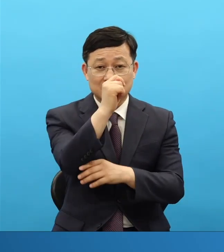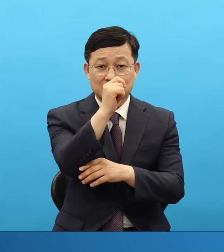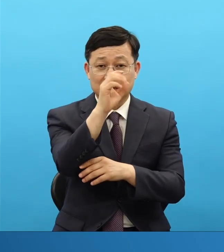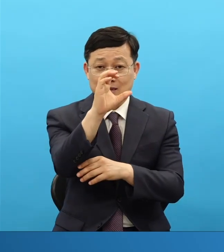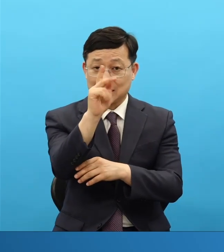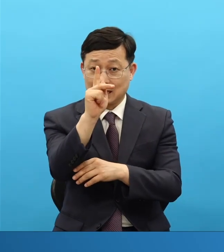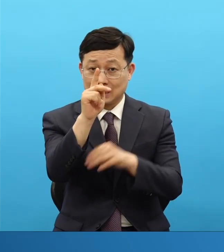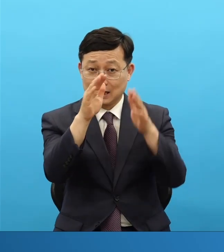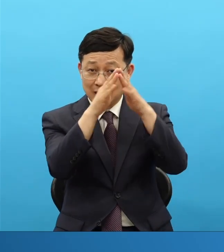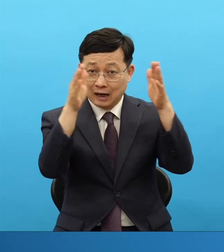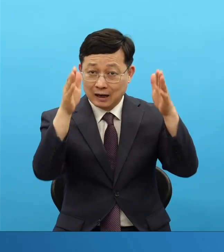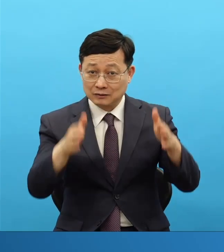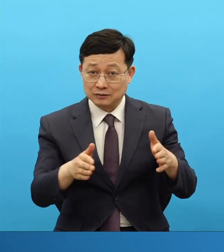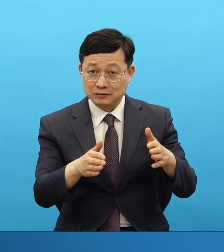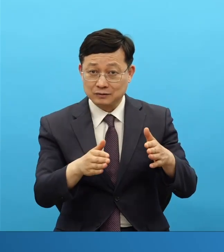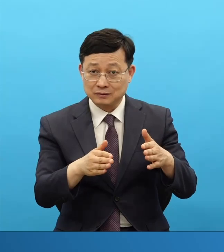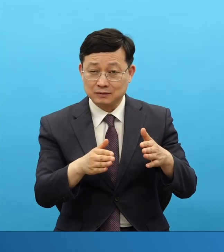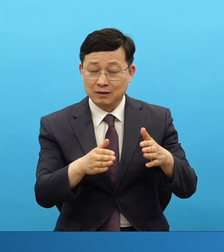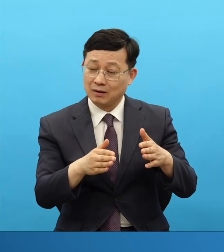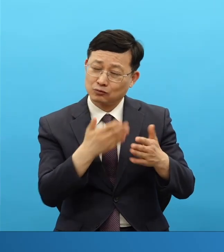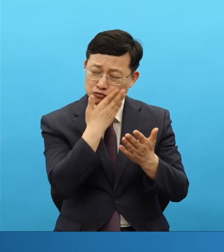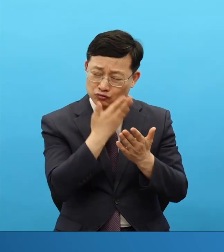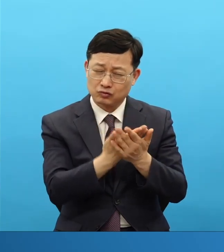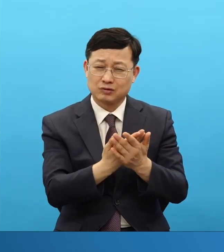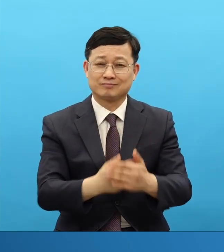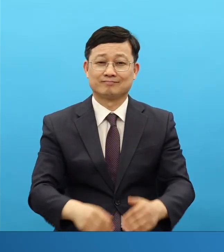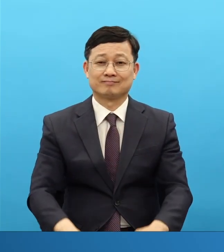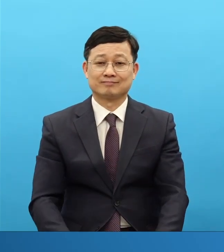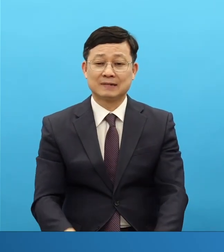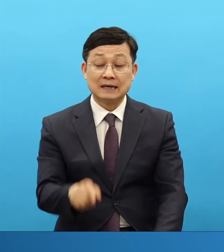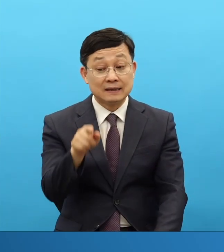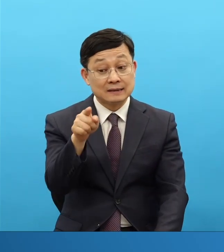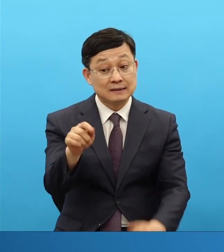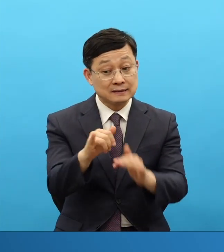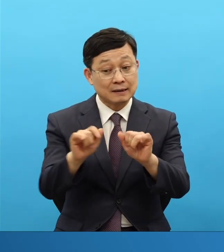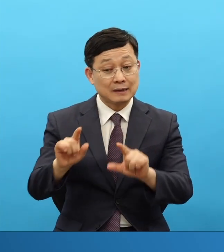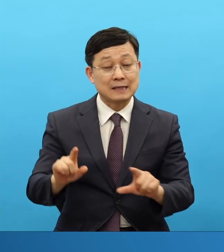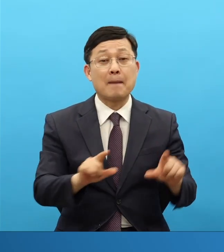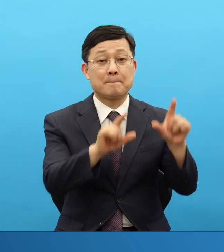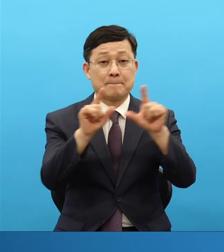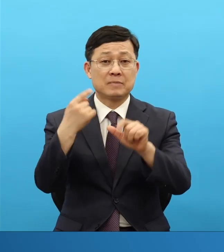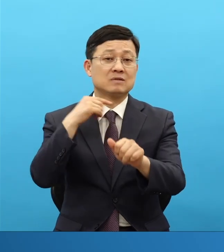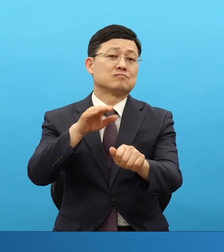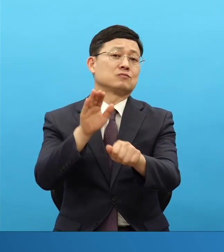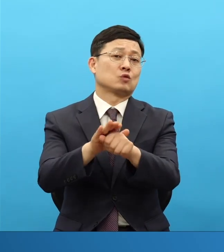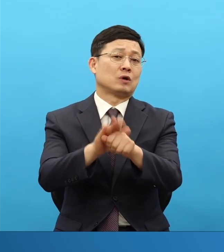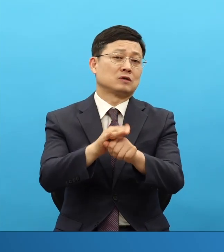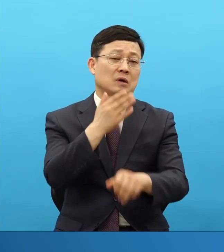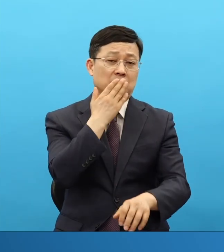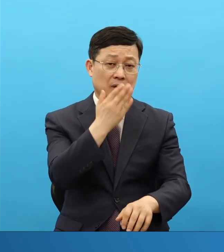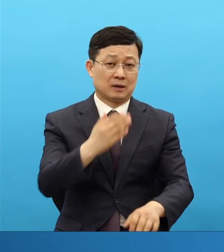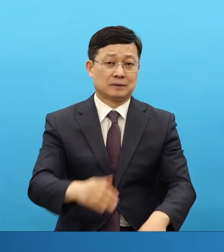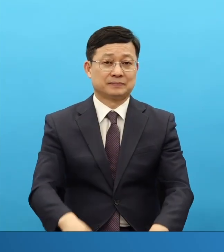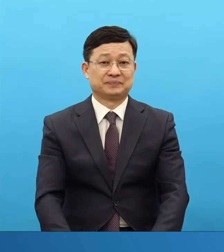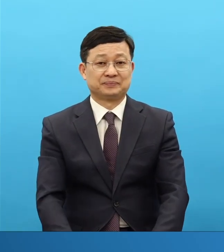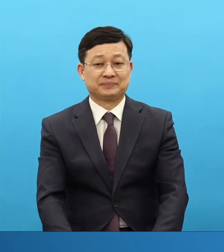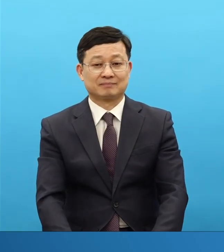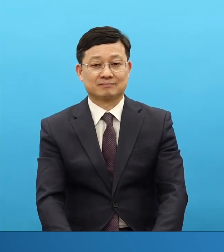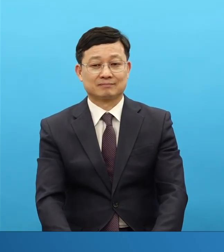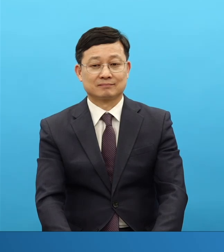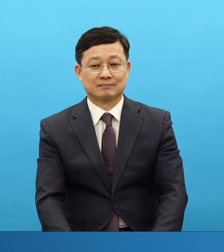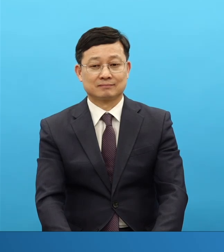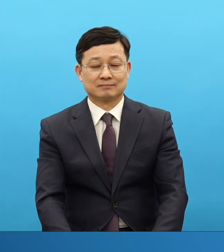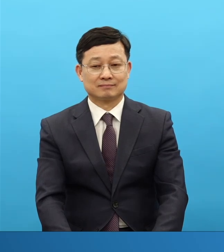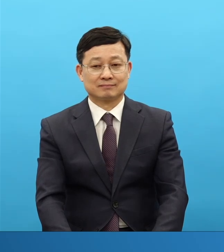중요하고요. 더 중요한 거는 하우스란 말은 이 사람들의 삶을 도울 수 있어요. And TCK House is very important. I'm talking about the house because you can help them